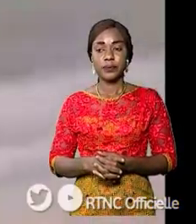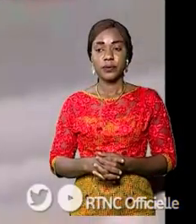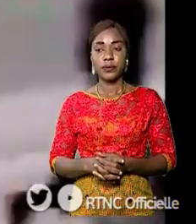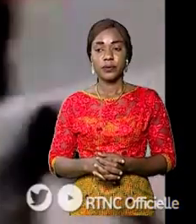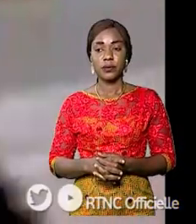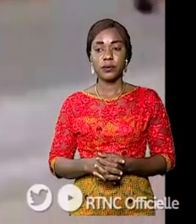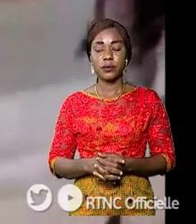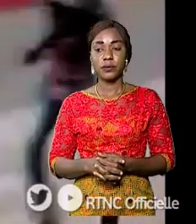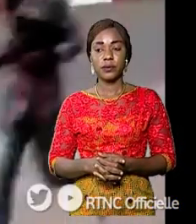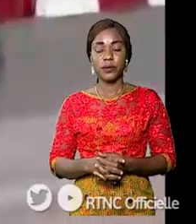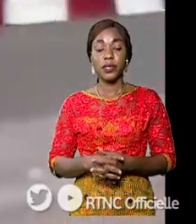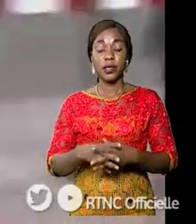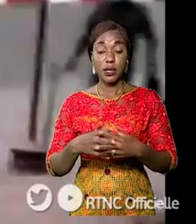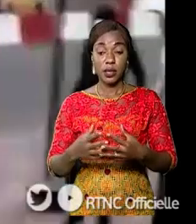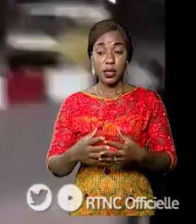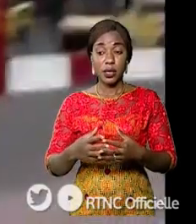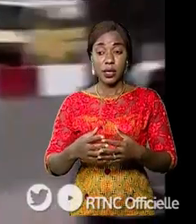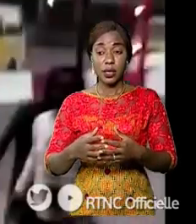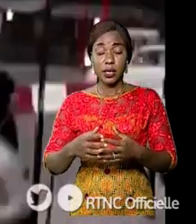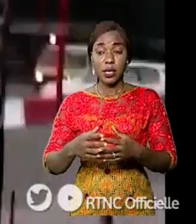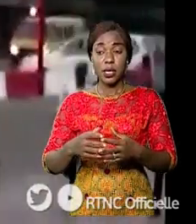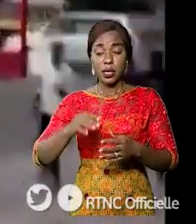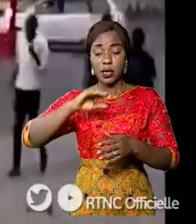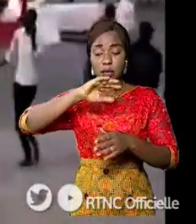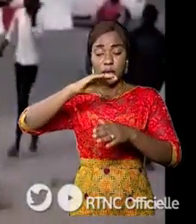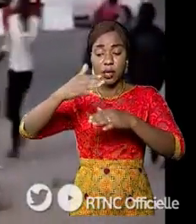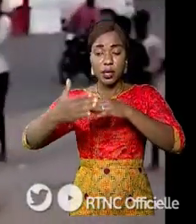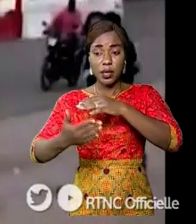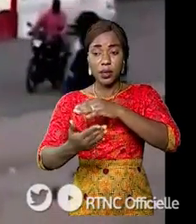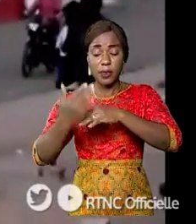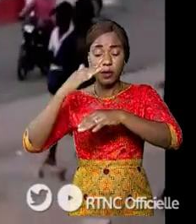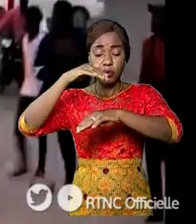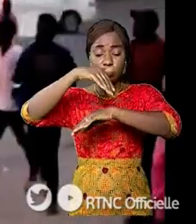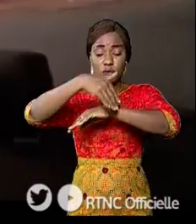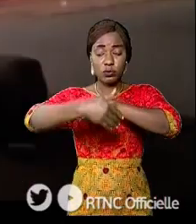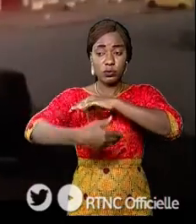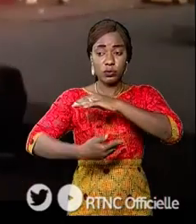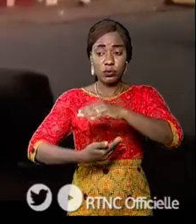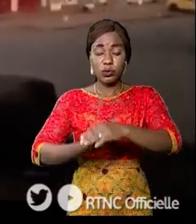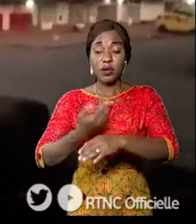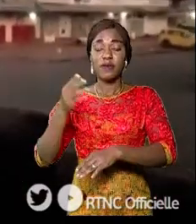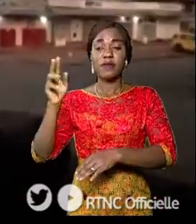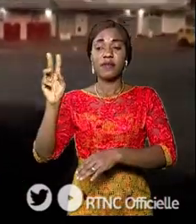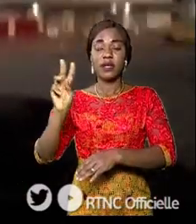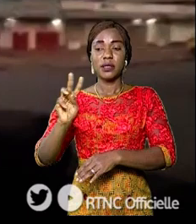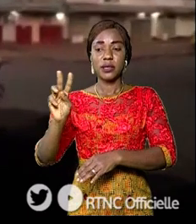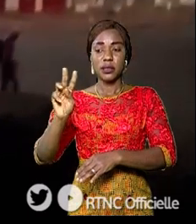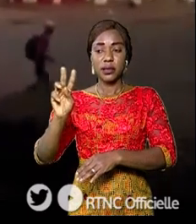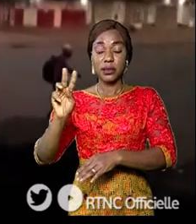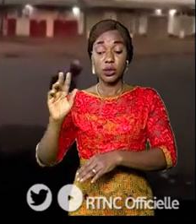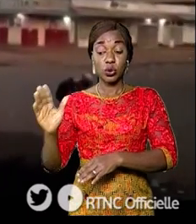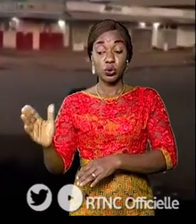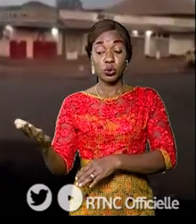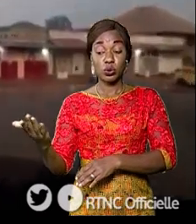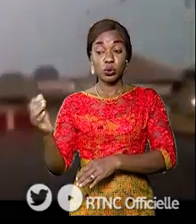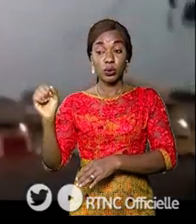L'attaque a été planifiée la nuit de vendredi à samedi à Lubumbashi. Les insurgés ont ciblé 2 sites stratégiques pour opérer